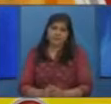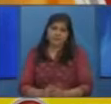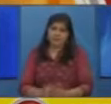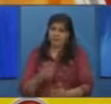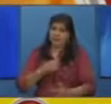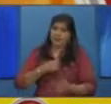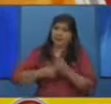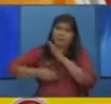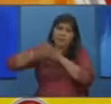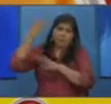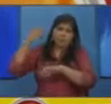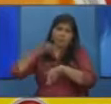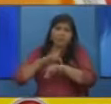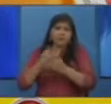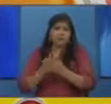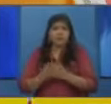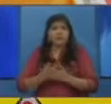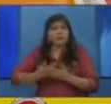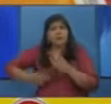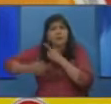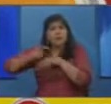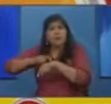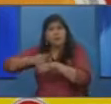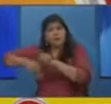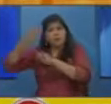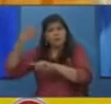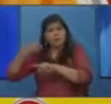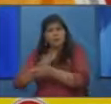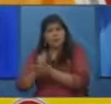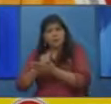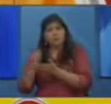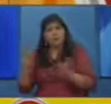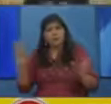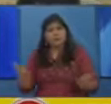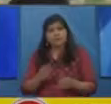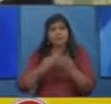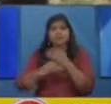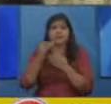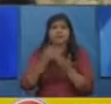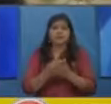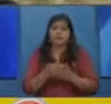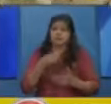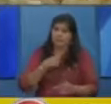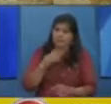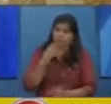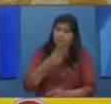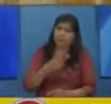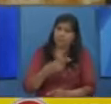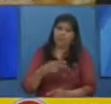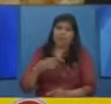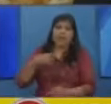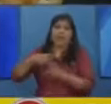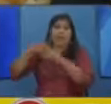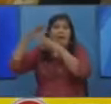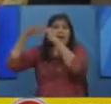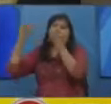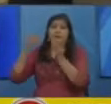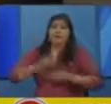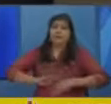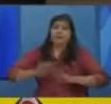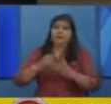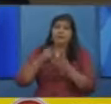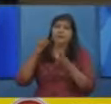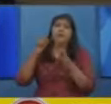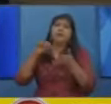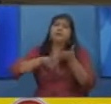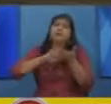हमारे पूर्वजों ने सदियों से यह प्रयास निरंतर किए हैं। अब देखिए, केरल में जन्मे पूज्य आदि